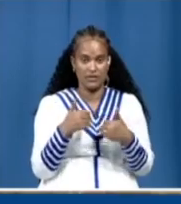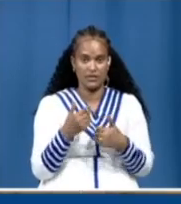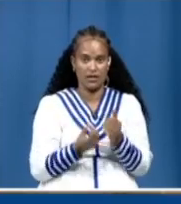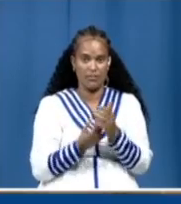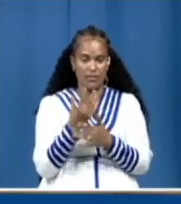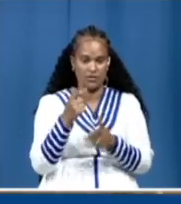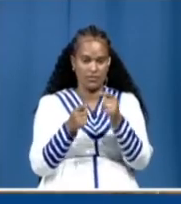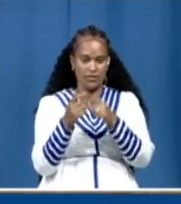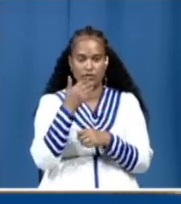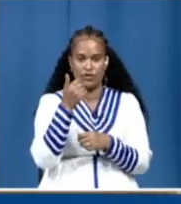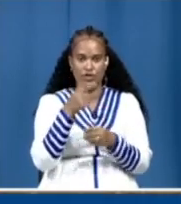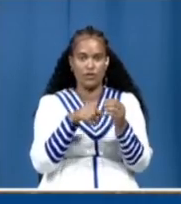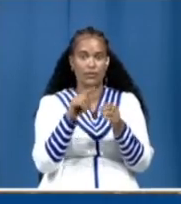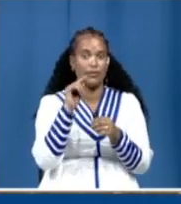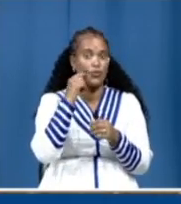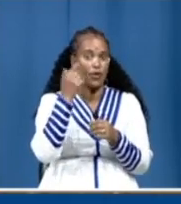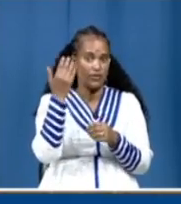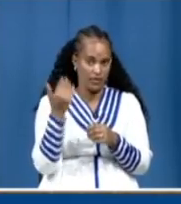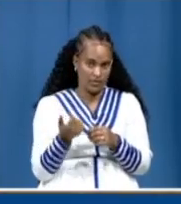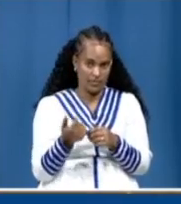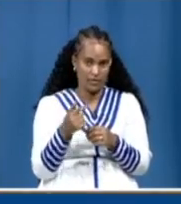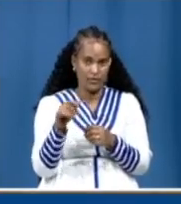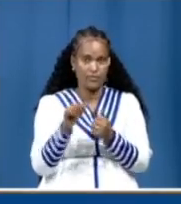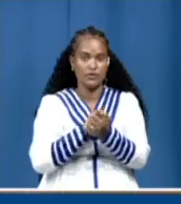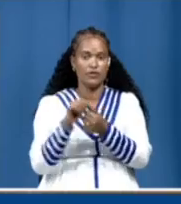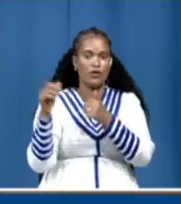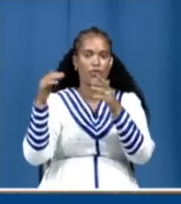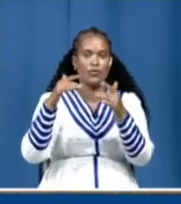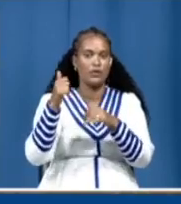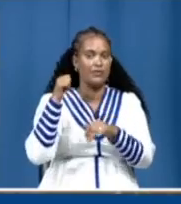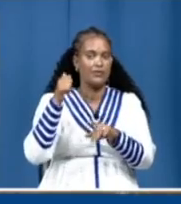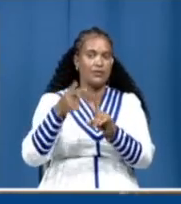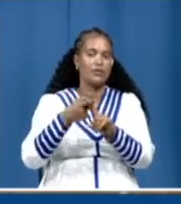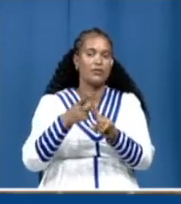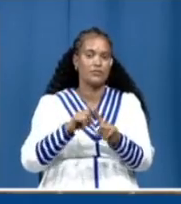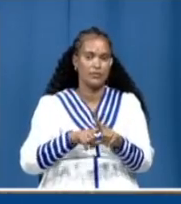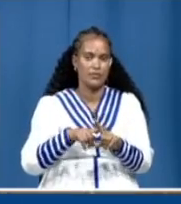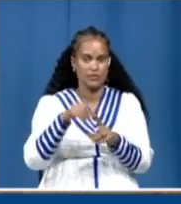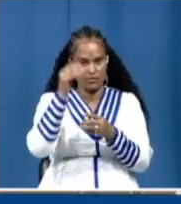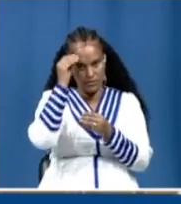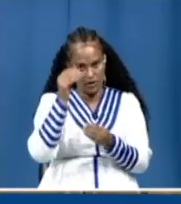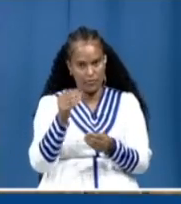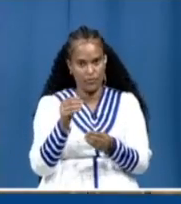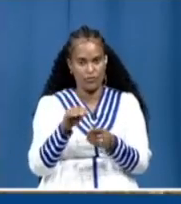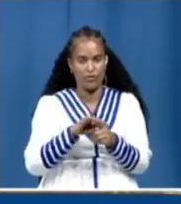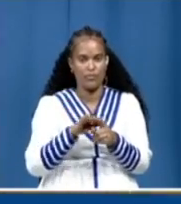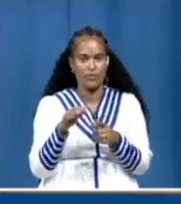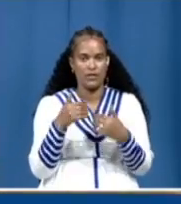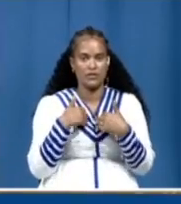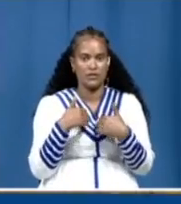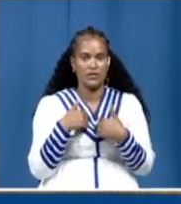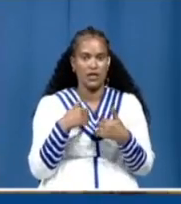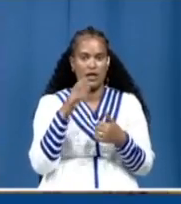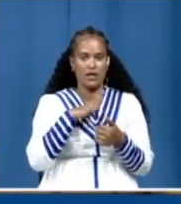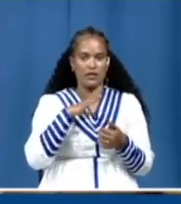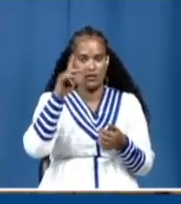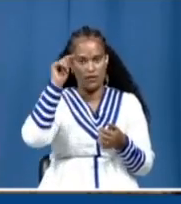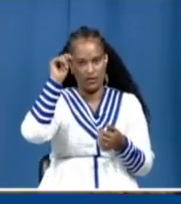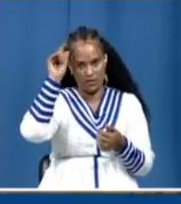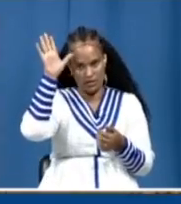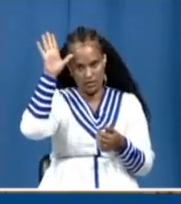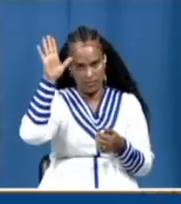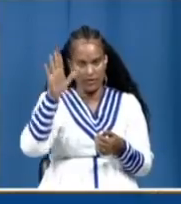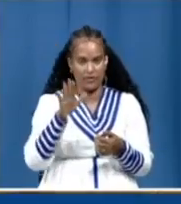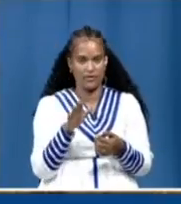لمعت ابان زحش كباب ولا كنت نبره بتنت تاوكينات ندحريت كم زت ملسه زحبرو كي لا حفت انسات تا كتما ايت